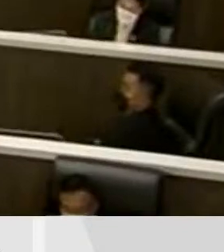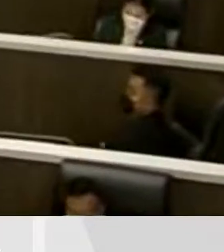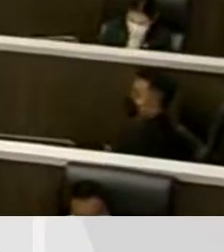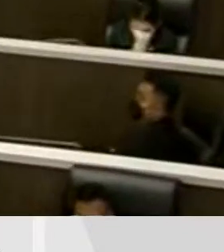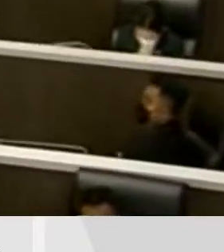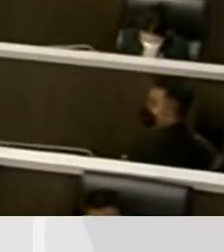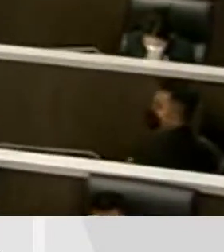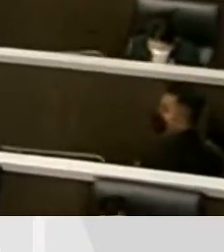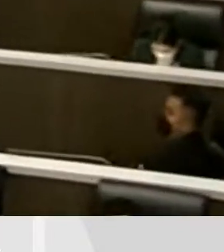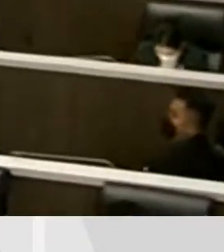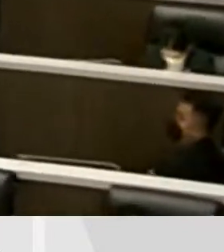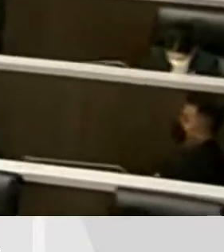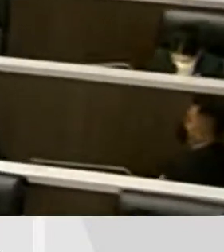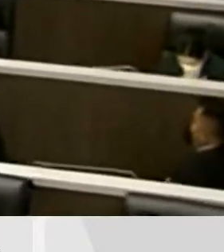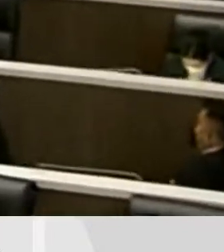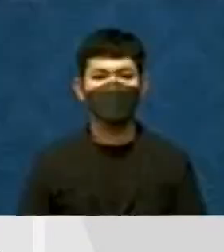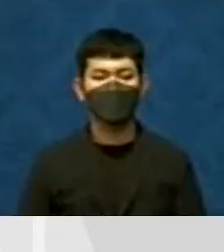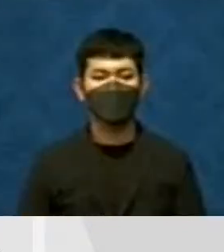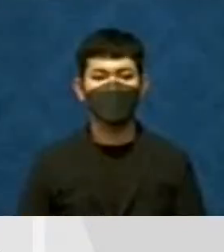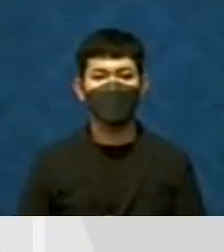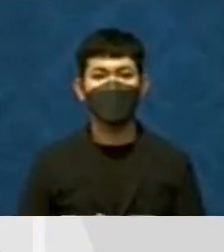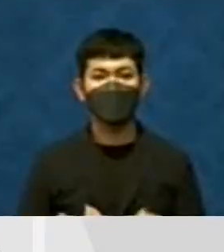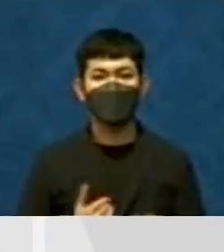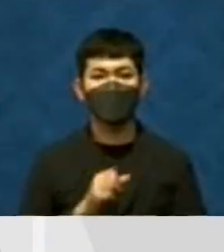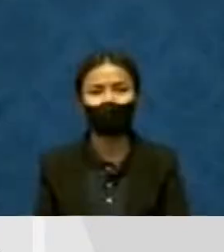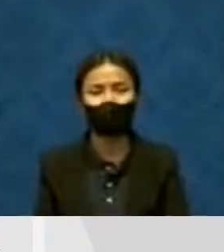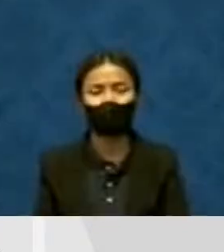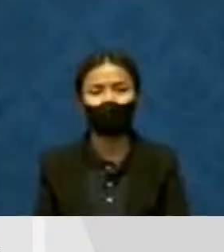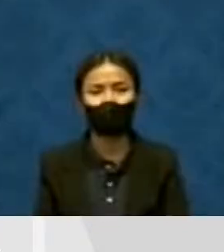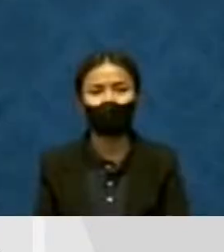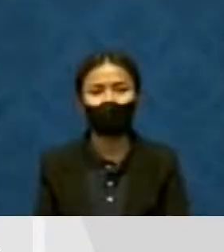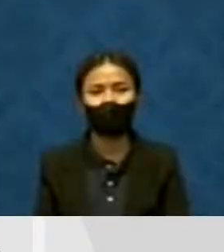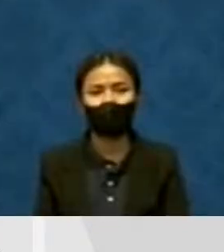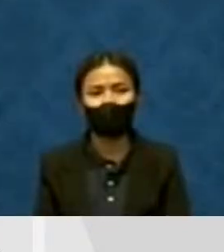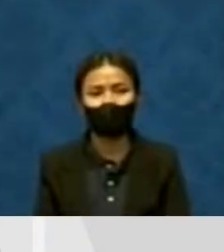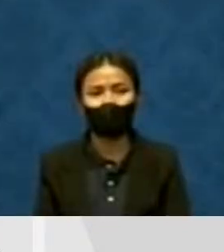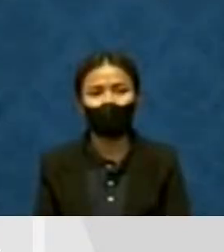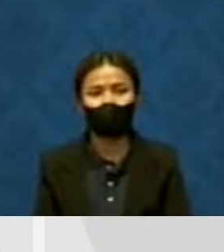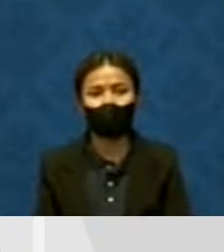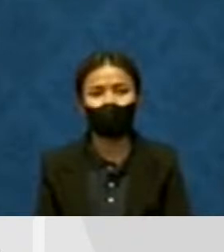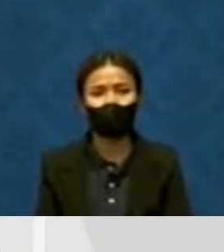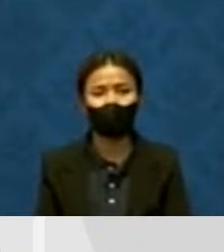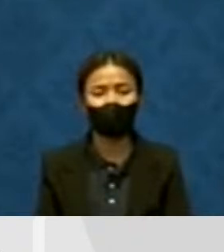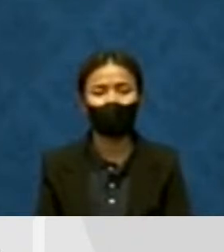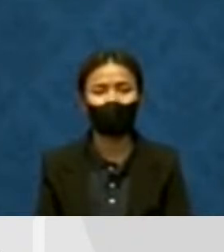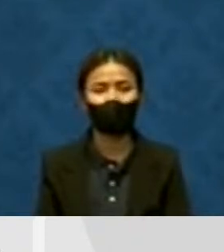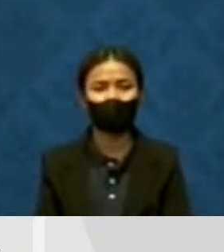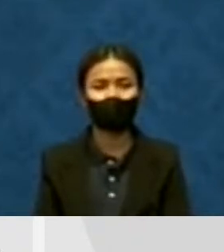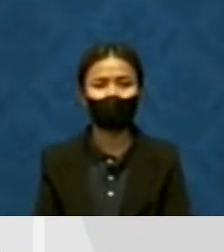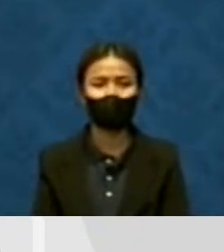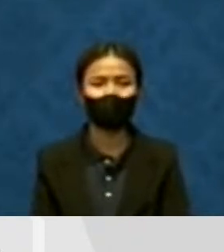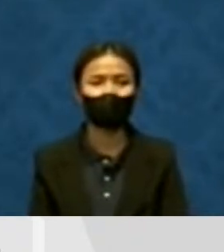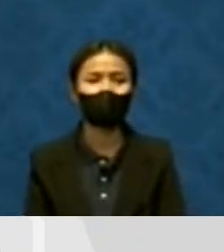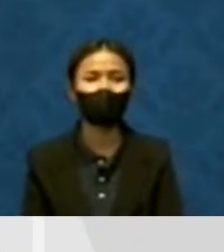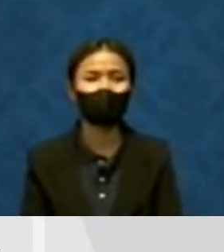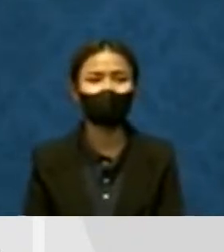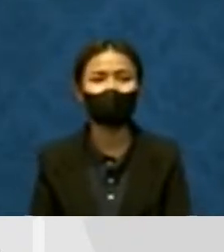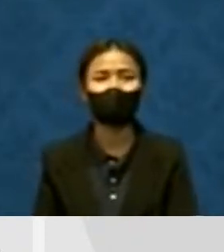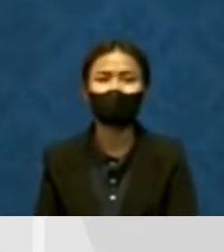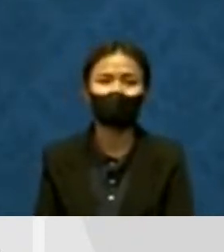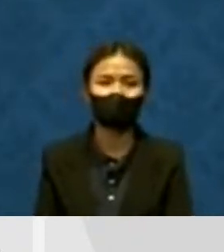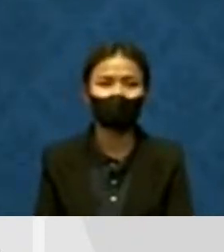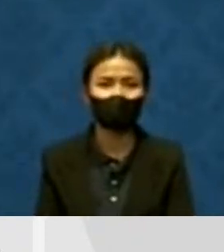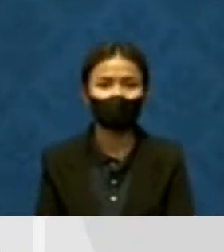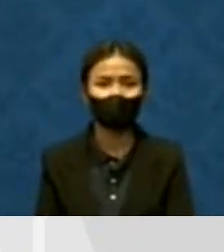ก็มีคุณพรชัยตระกูลเวลานนท์คุณสุรพรดันไนตั้งตระกูลอันนี้อาจจะดูเก่าหน่อย ครับ สุรพรเนี่ยใช ่ใช่ แต่ที่เหลือก็เนี่ยคือ